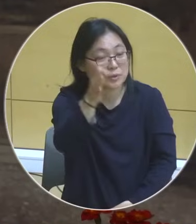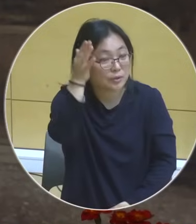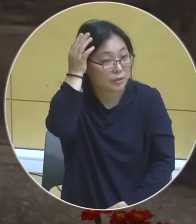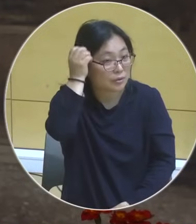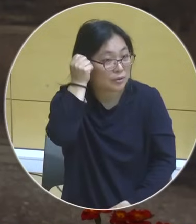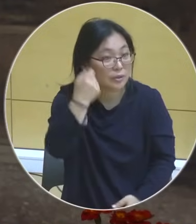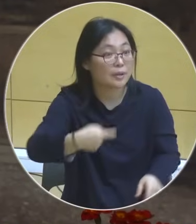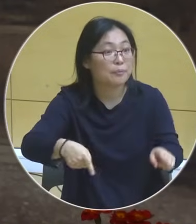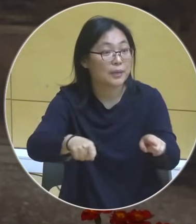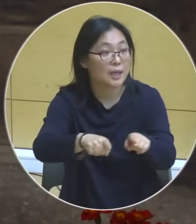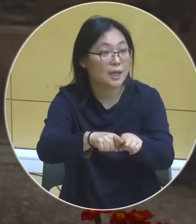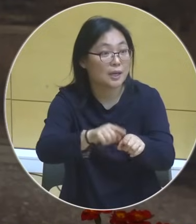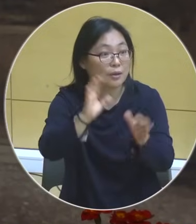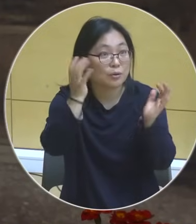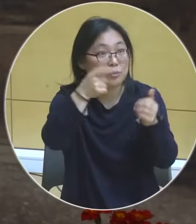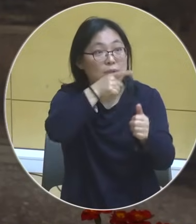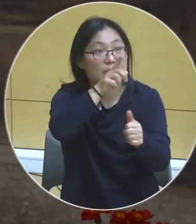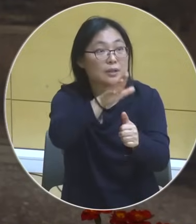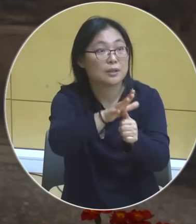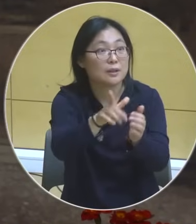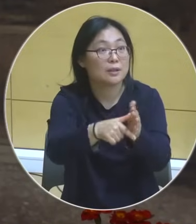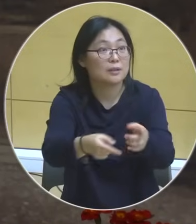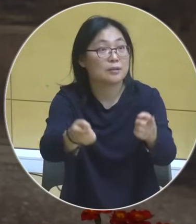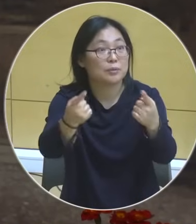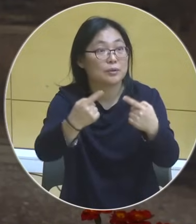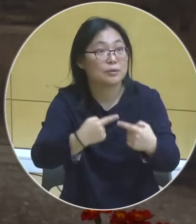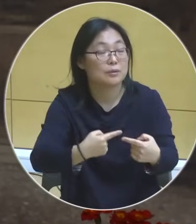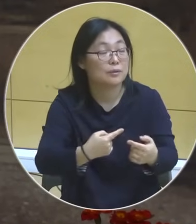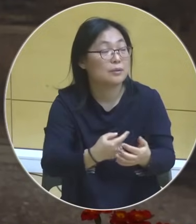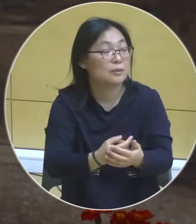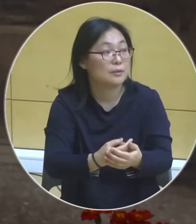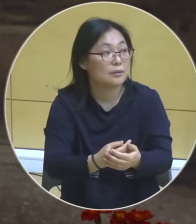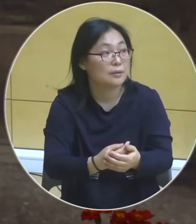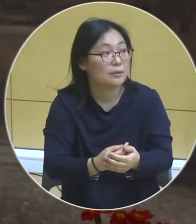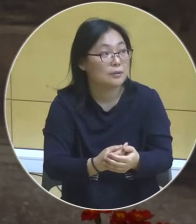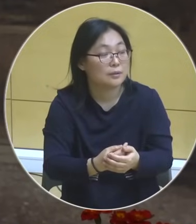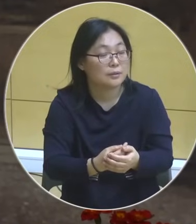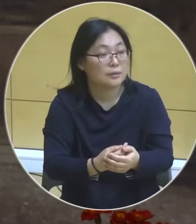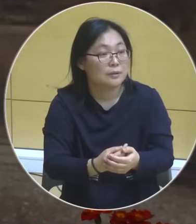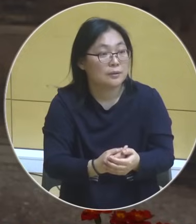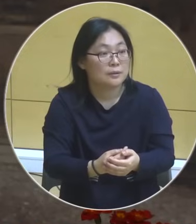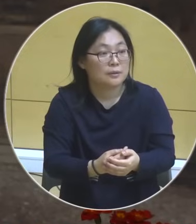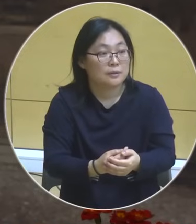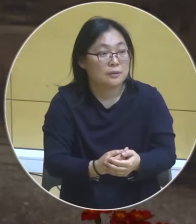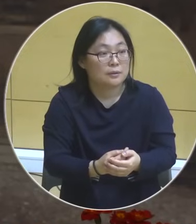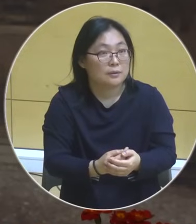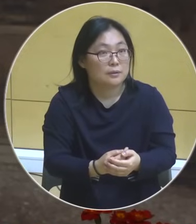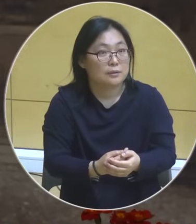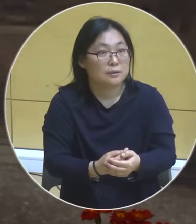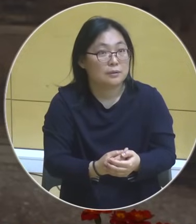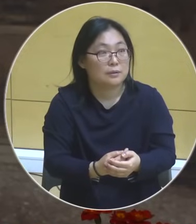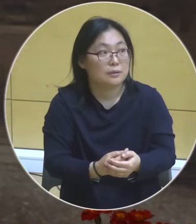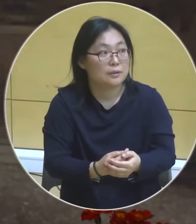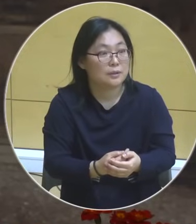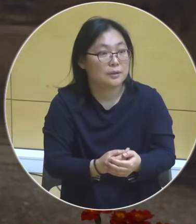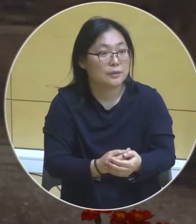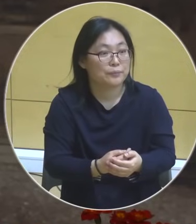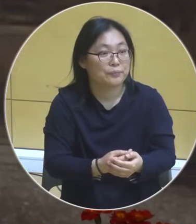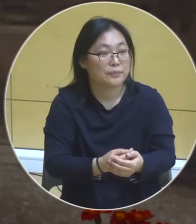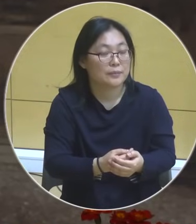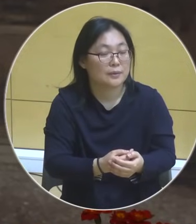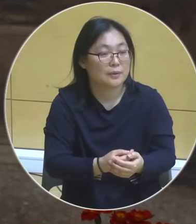기억하셔서 함께 꼭 유아 세례 예배에 참여하시고 또 참석해 주시기를 바랍니다. 인도네시아